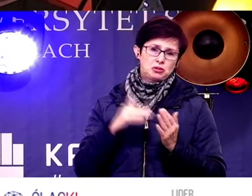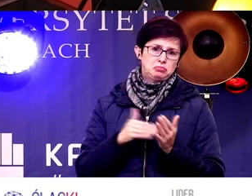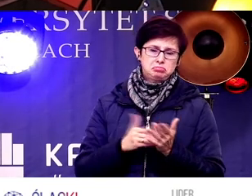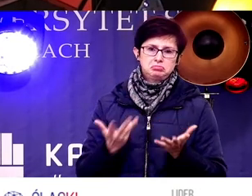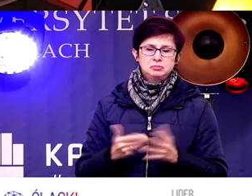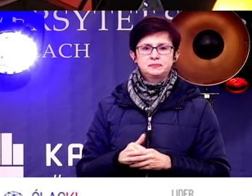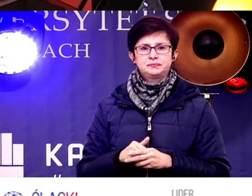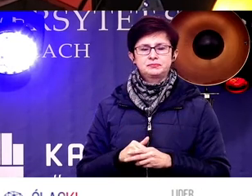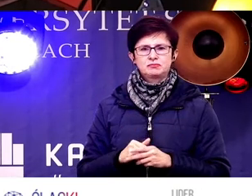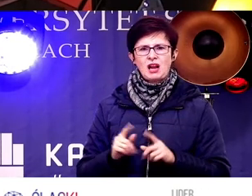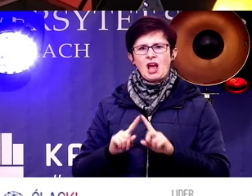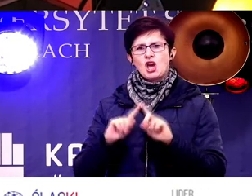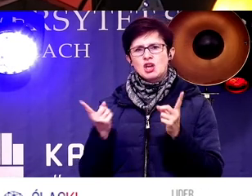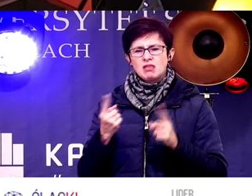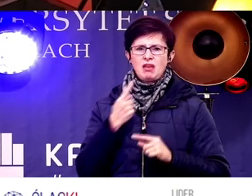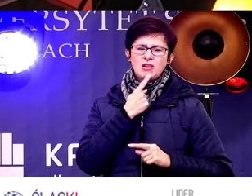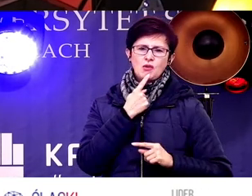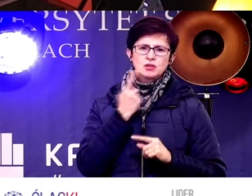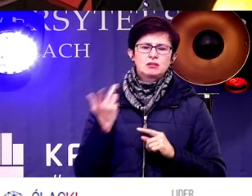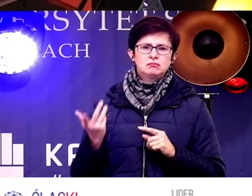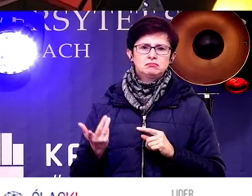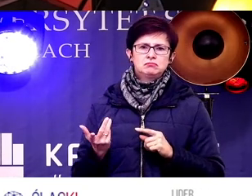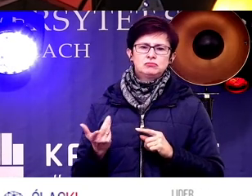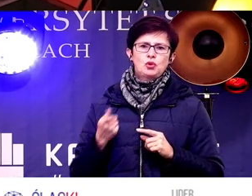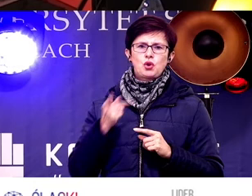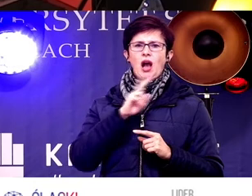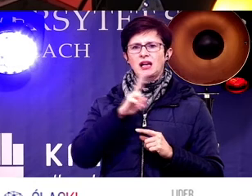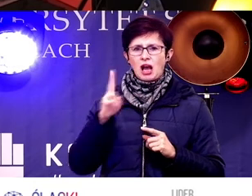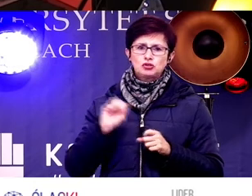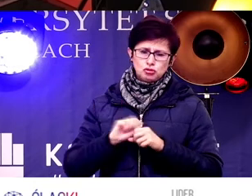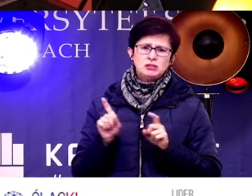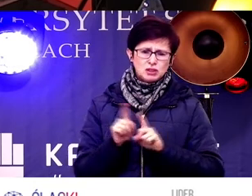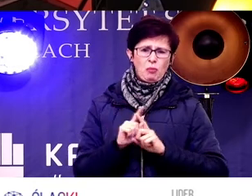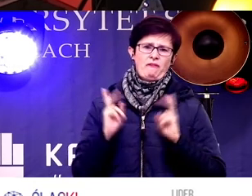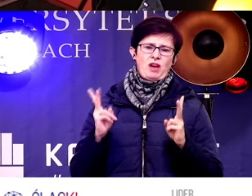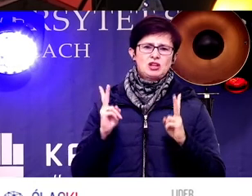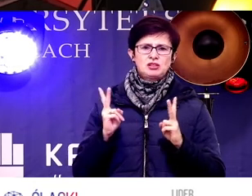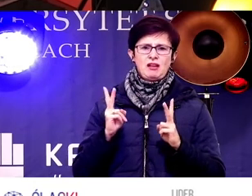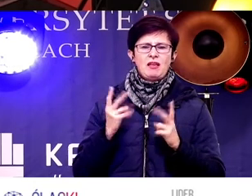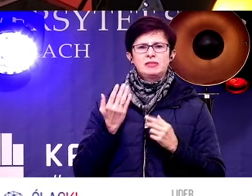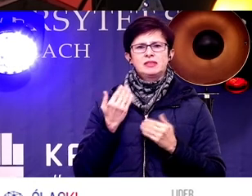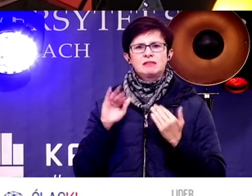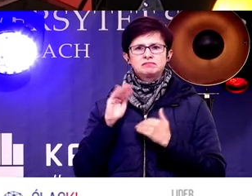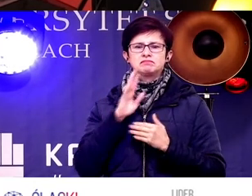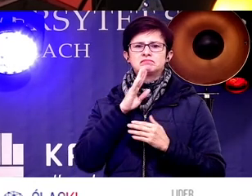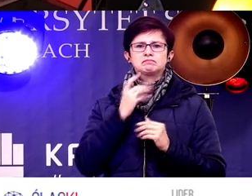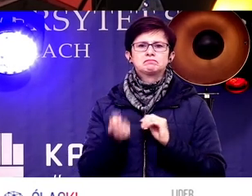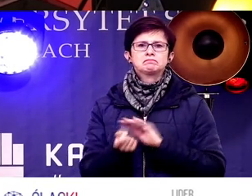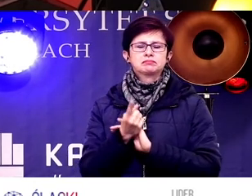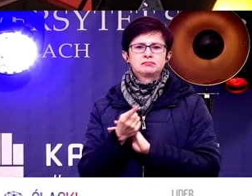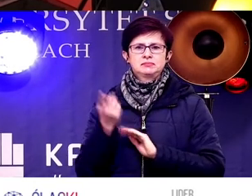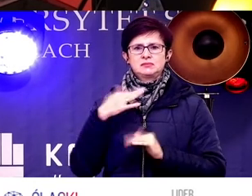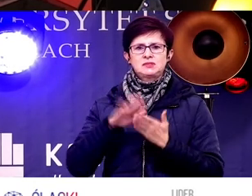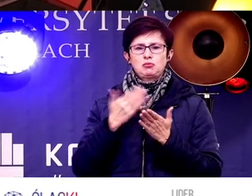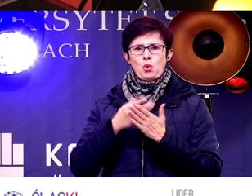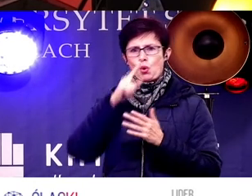Natomiast co do innych języków, to każdy jest ceniony. Najbardziej są cenione języki tak zwane rzadkie w MSZ-cie. Mamy ludzi,